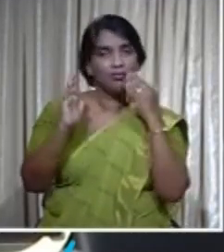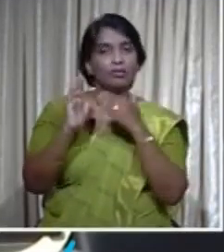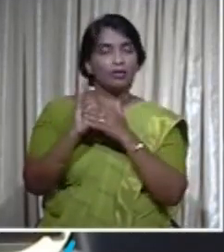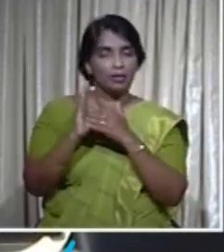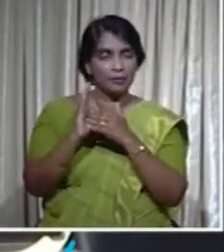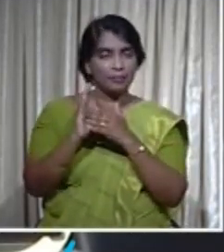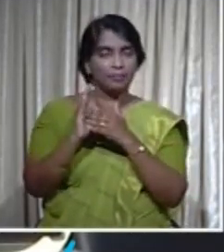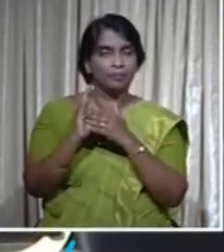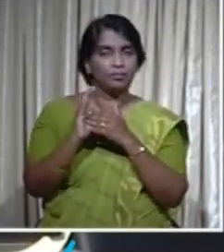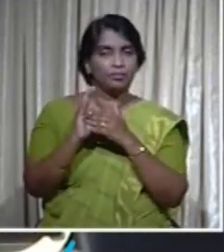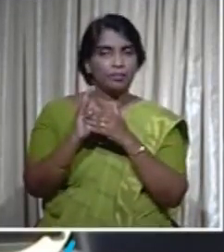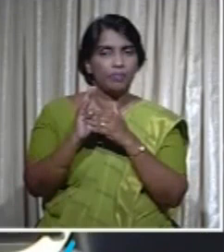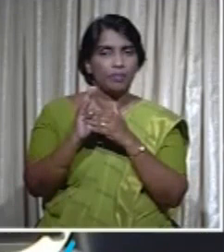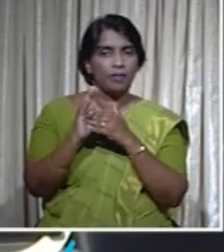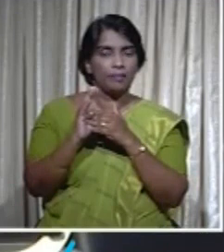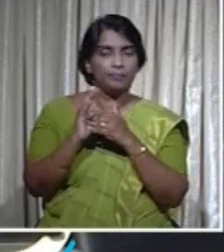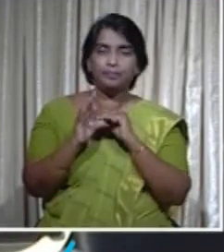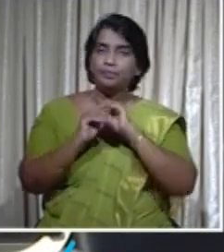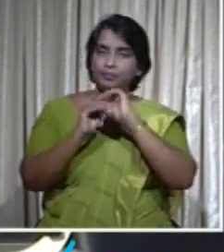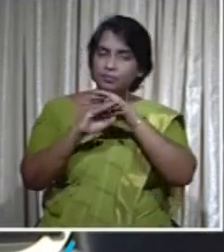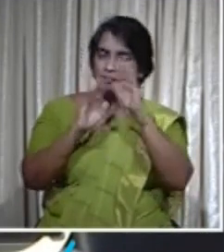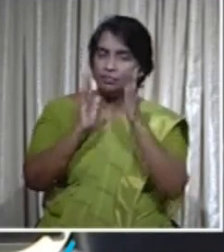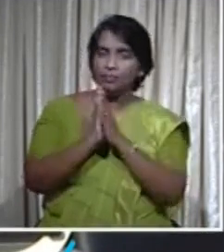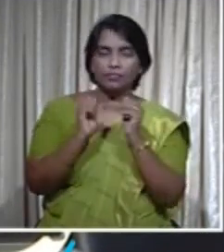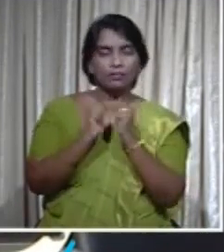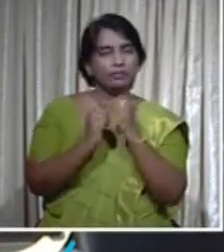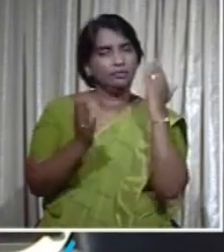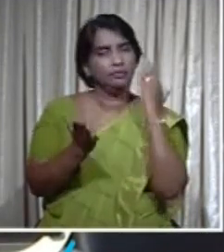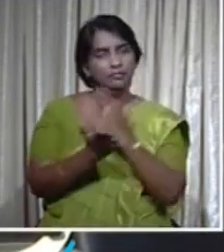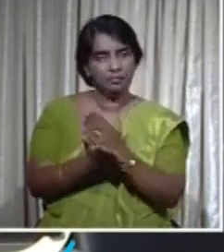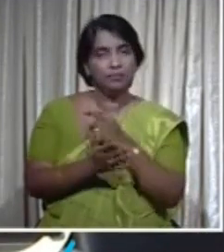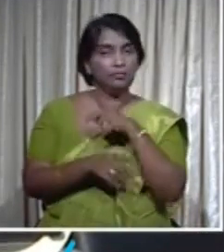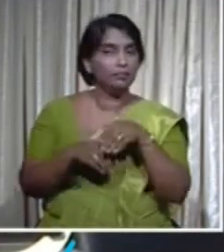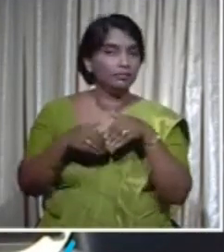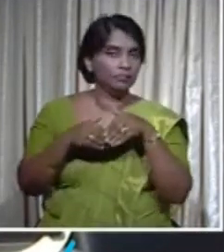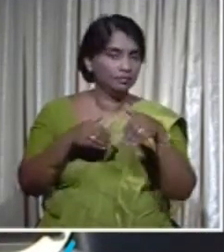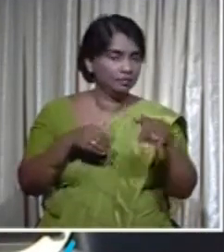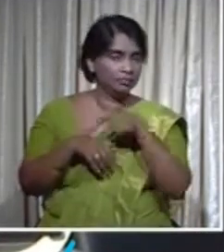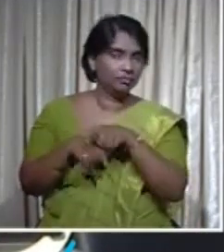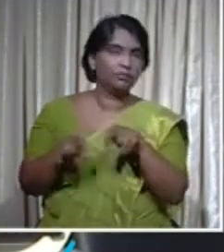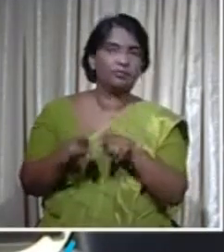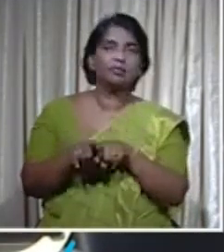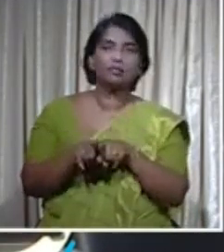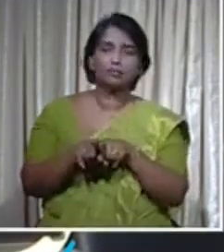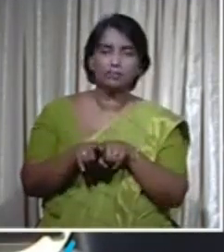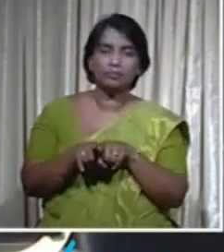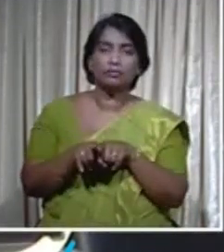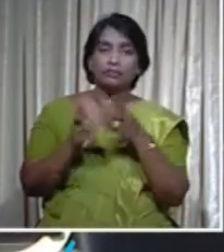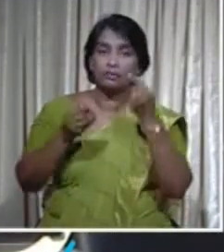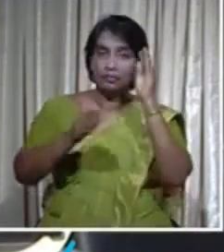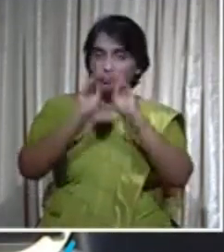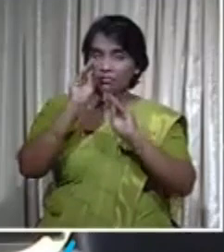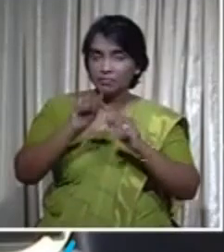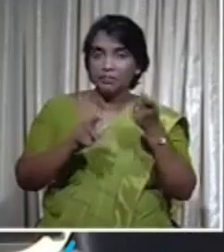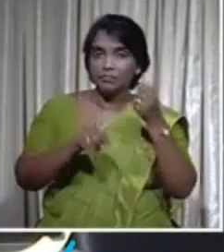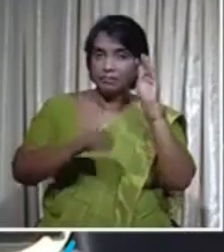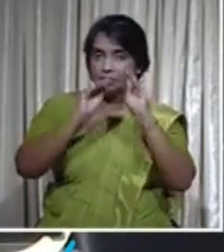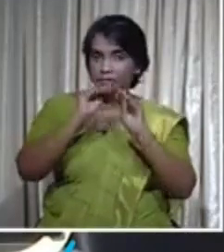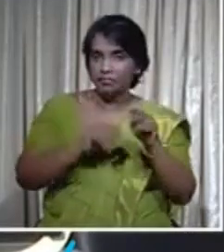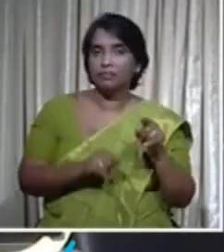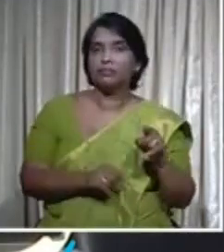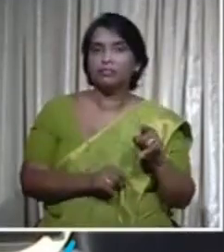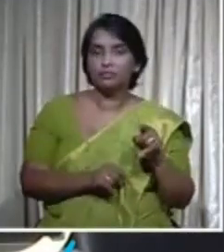எல்லா விடயங்களையும் நிறுத்திவிட்டு இப்பொழுது இந்த வரவு செலவு திட்டத்தை கொண்டு